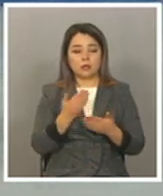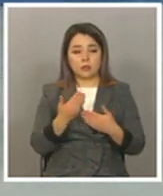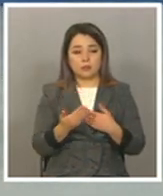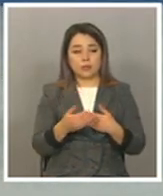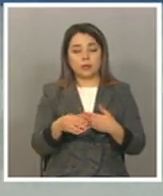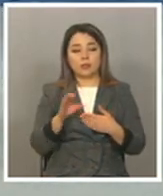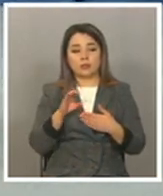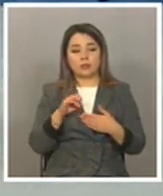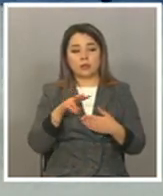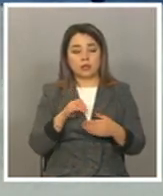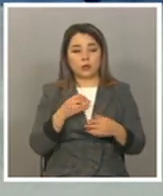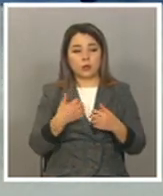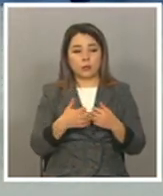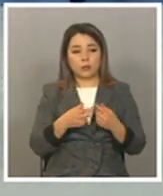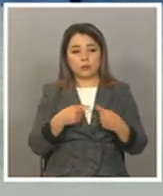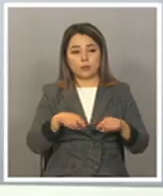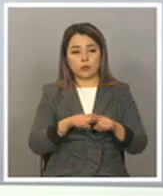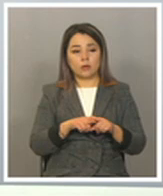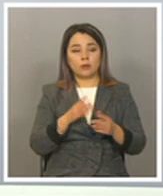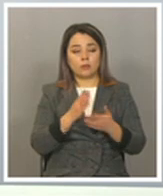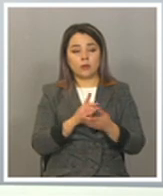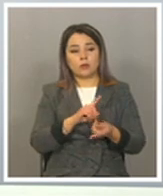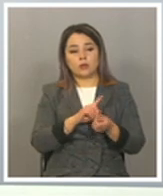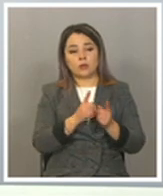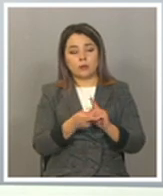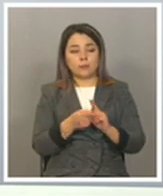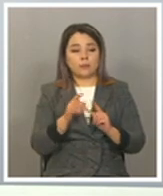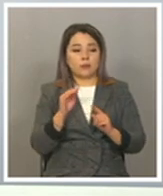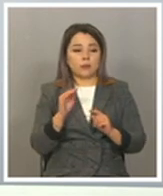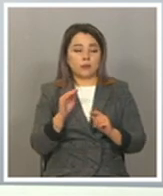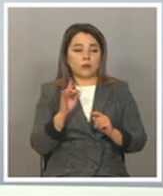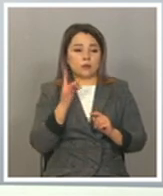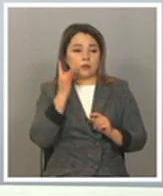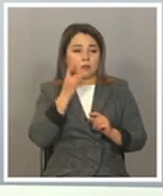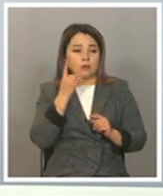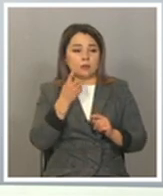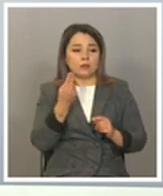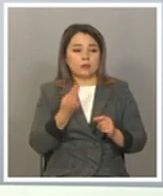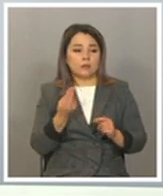сілтілік ортада таңқурай түске өзгереді.